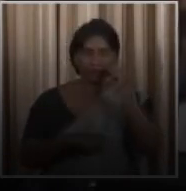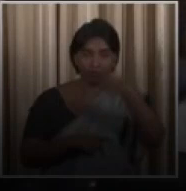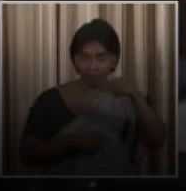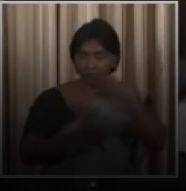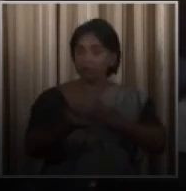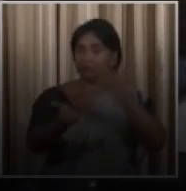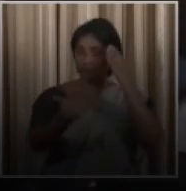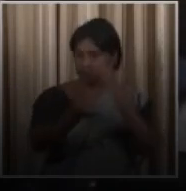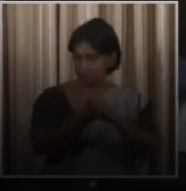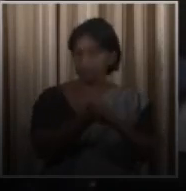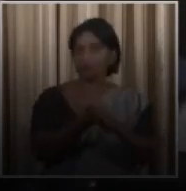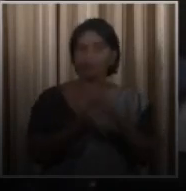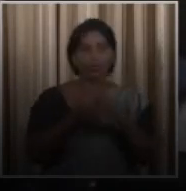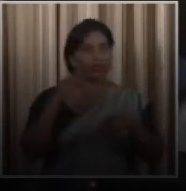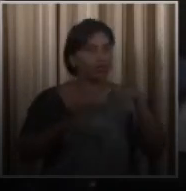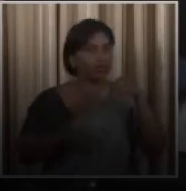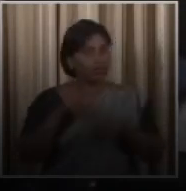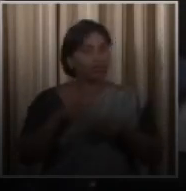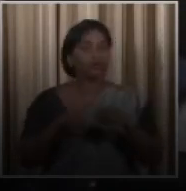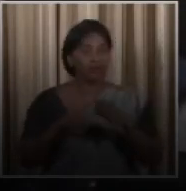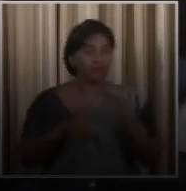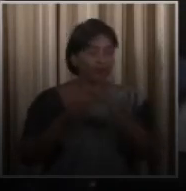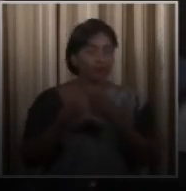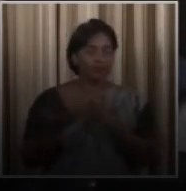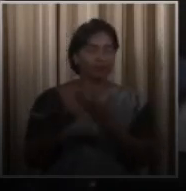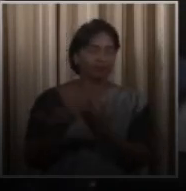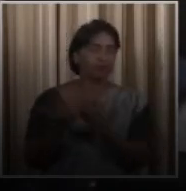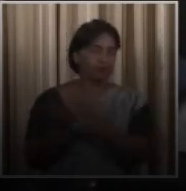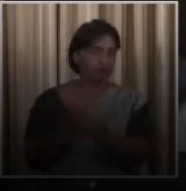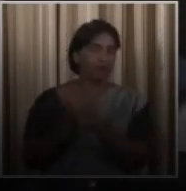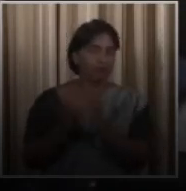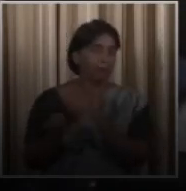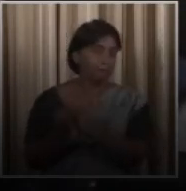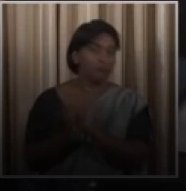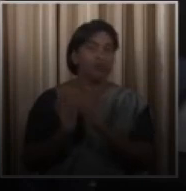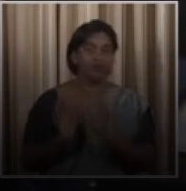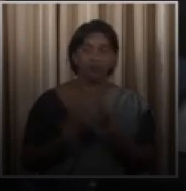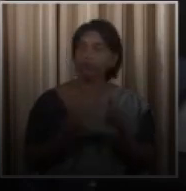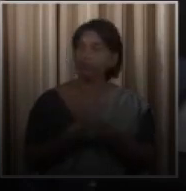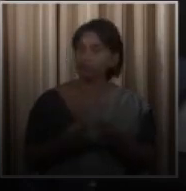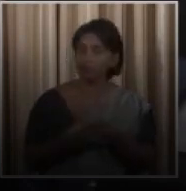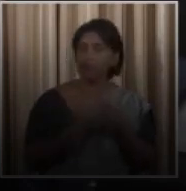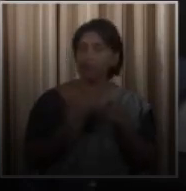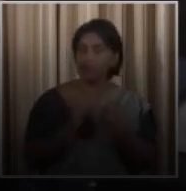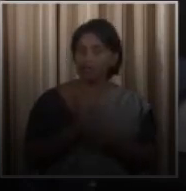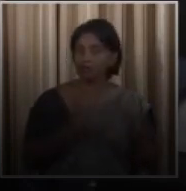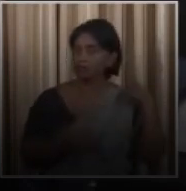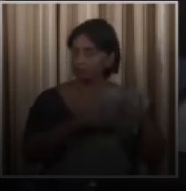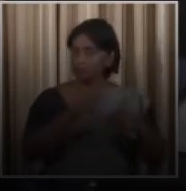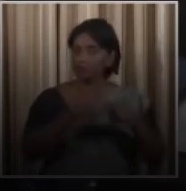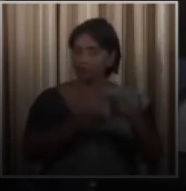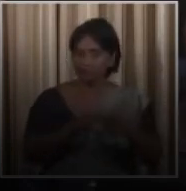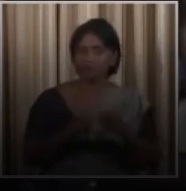සේවය කරන්නෙන දේශපාලඥයොත් අපි බේර ගන්න ඕන. ඒගොල්ලෝ මේකෙන් මුදව ගන්න ඕන. ඒ අනුව මේ පනත දීර්ඝ කාලයක්